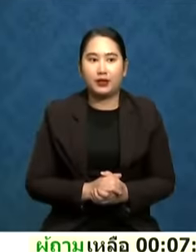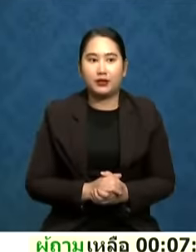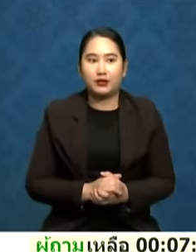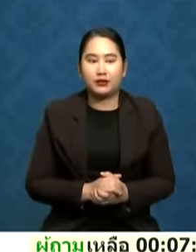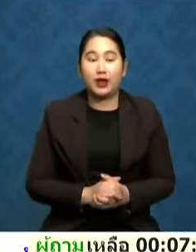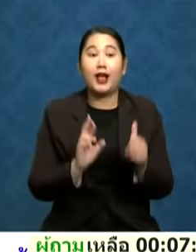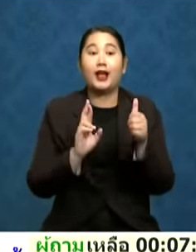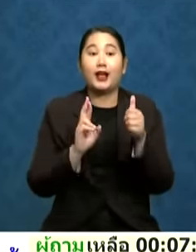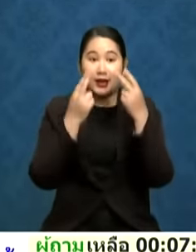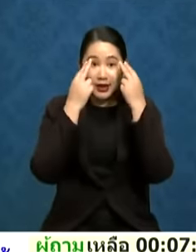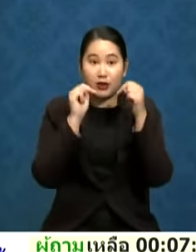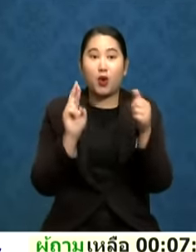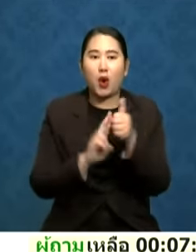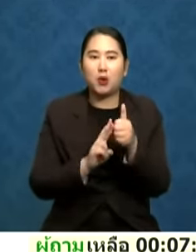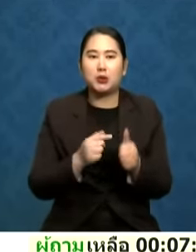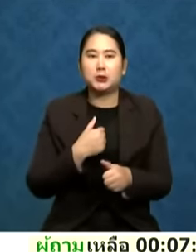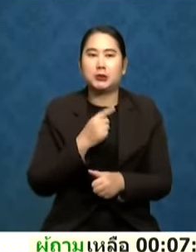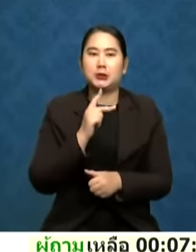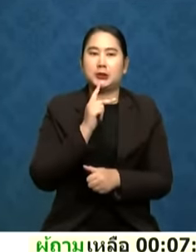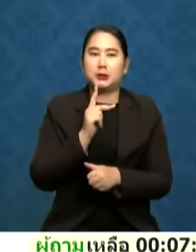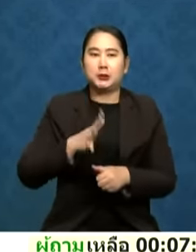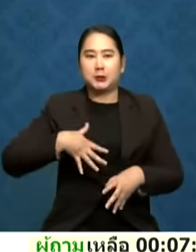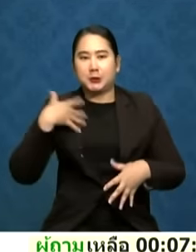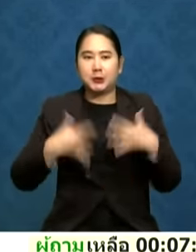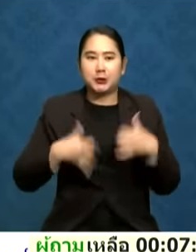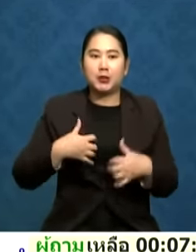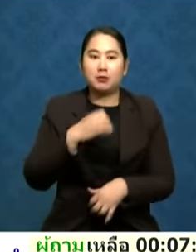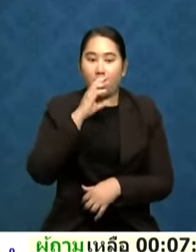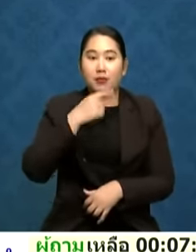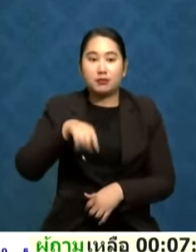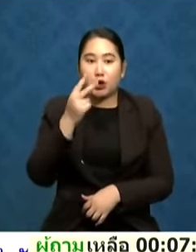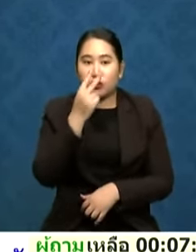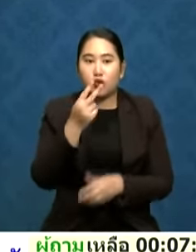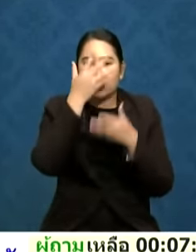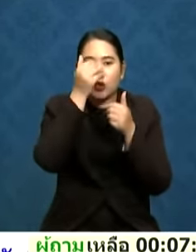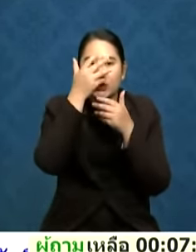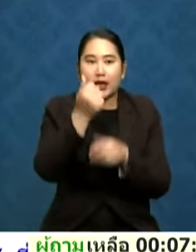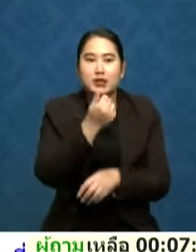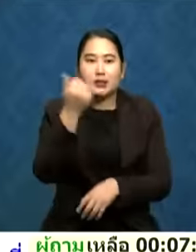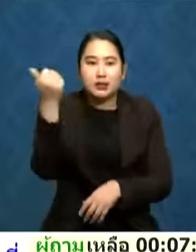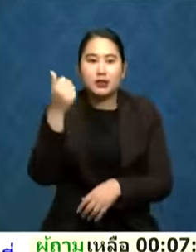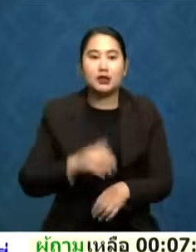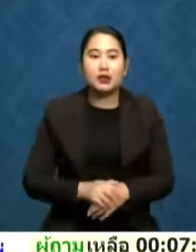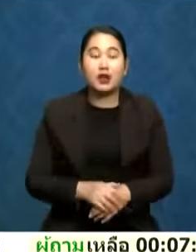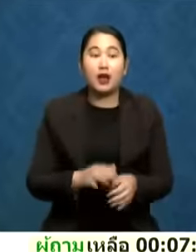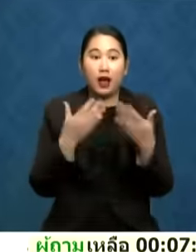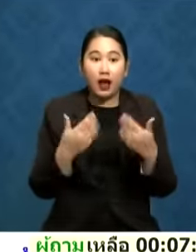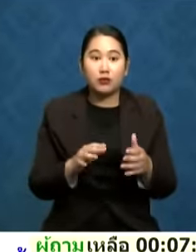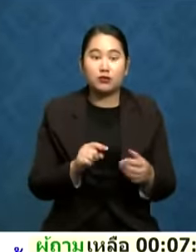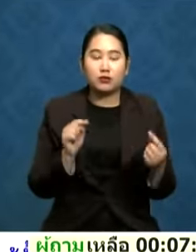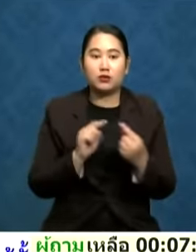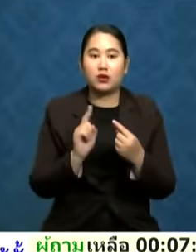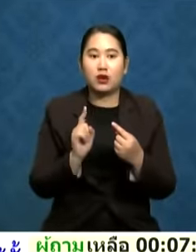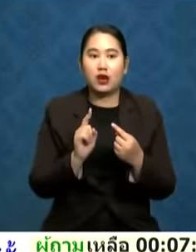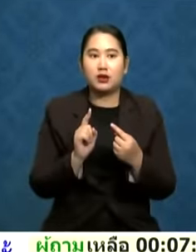ให้ไปสนใจเรื่องอื่นจนสุดท้ายนำไป